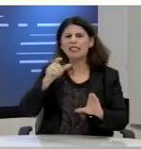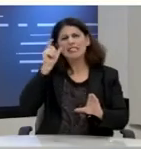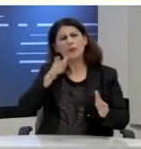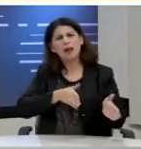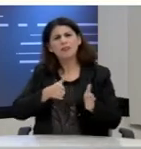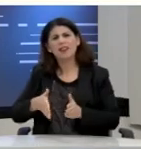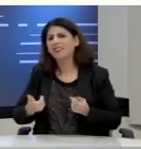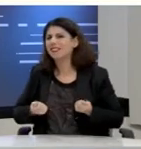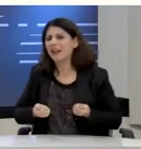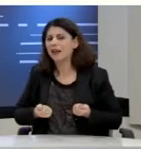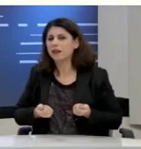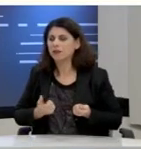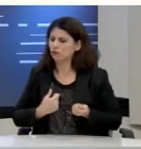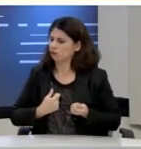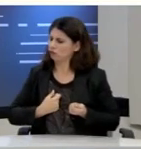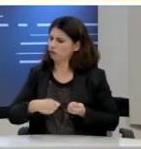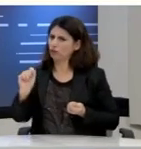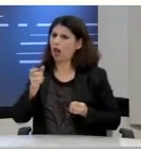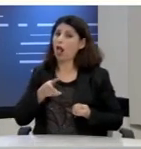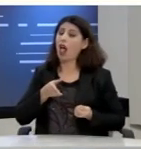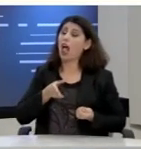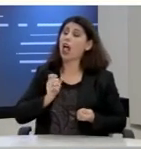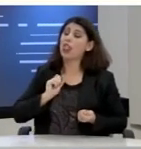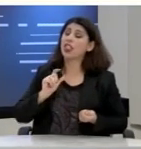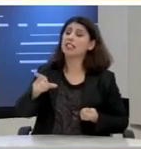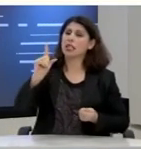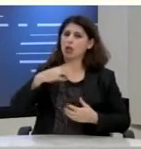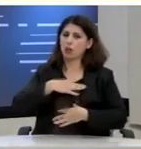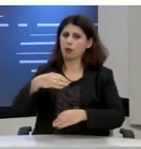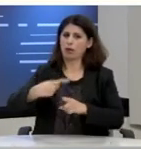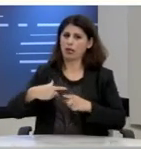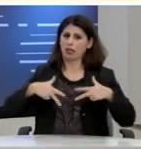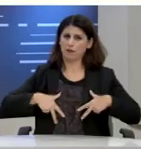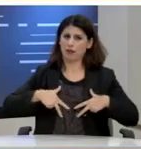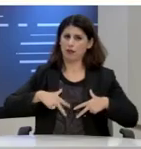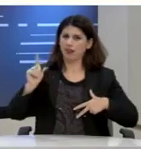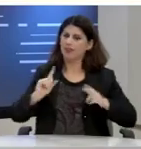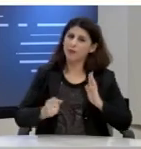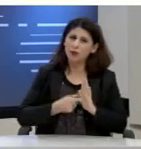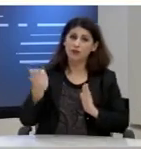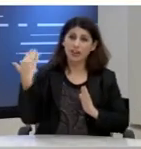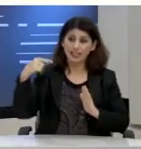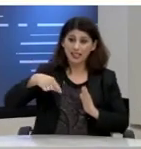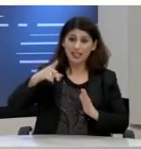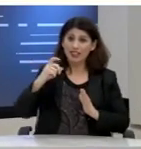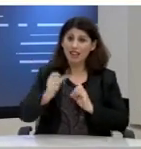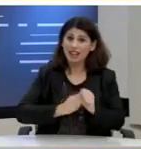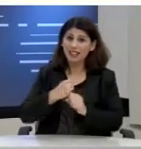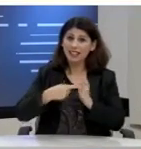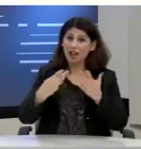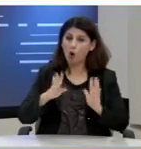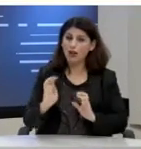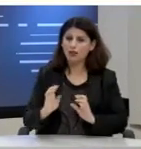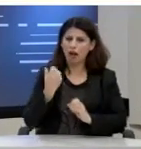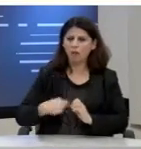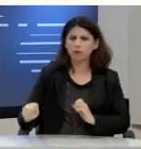Σαμαράς? Αρνήθηκε να στείλει εκπρόσωπο της ελληνικής κυβέρνησης εκεί. Και δεν είναι η πρώτη φορά που εκείνη τη δεκαετία του 90 απουσίαζε η